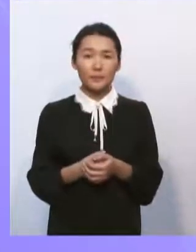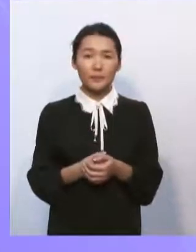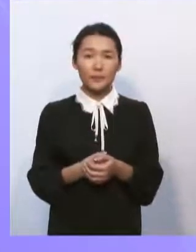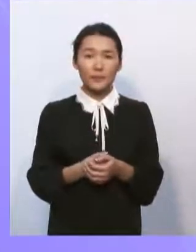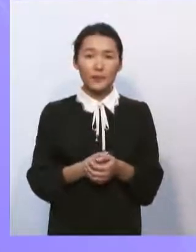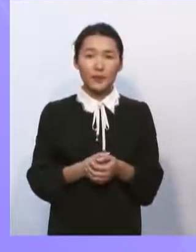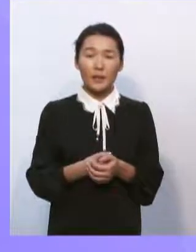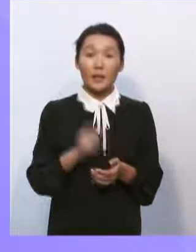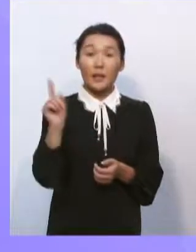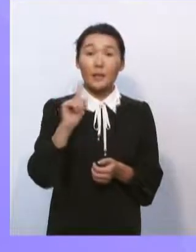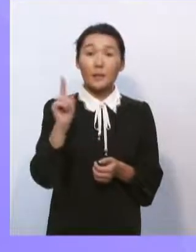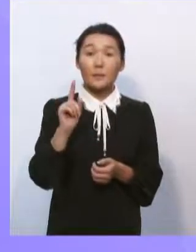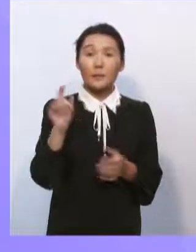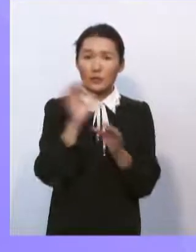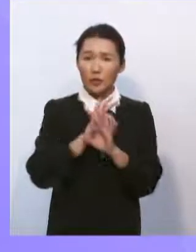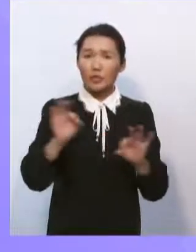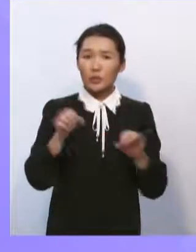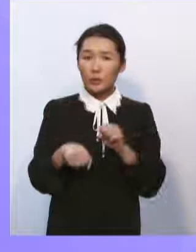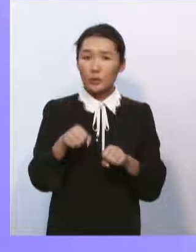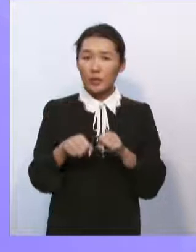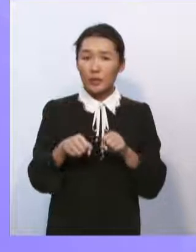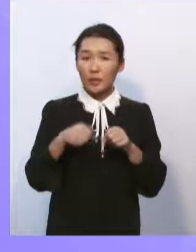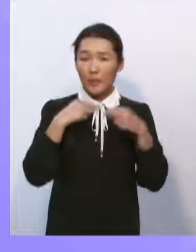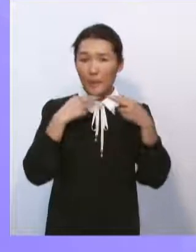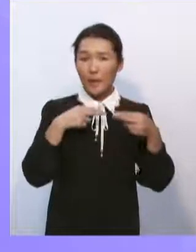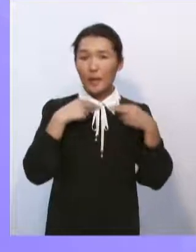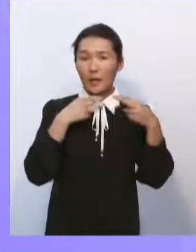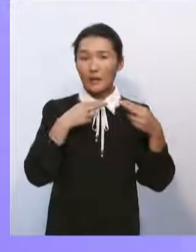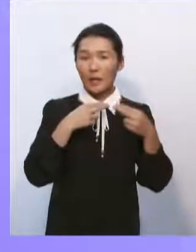Эмнени жакшы жууруш керек? Байкагыла.